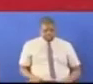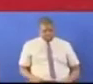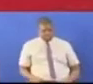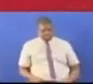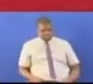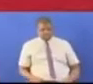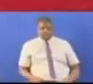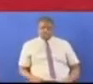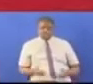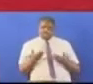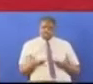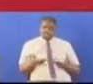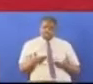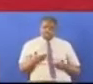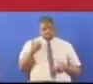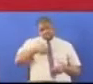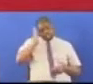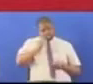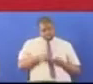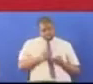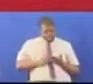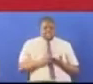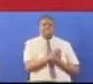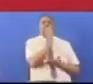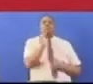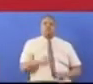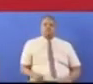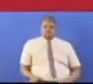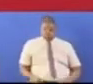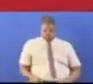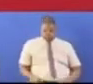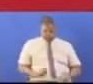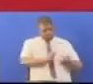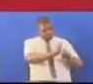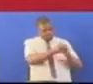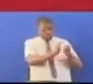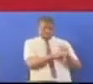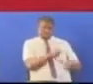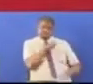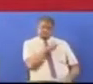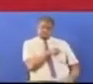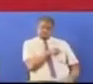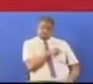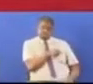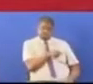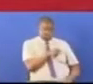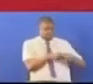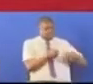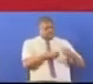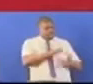serikali imeidhinisha, na kwamba marekebisho haya yatagusa miradi yote ya